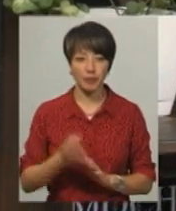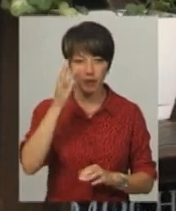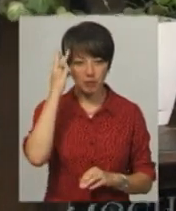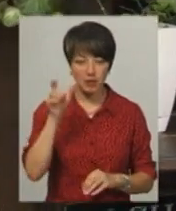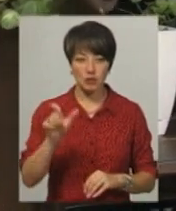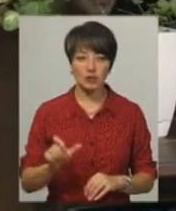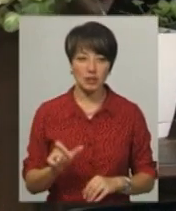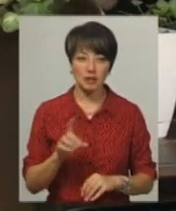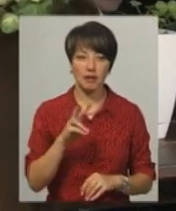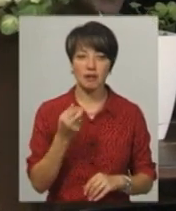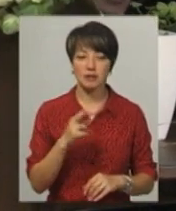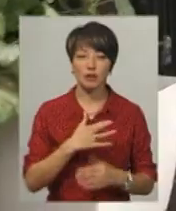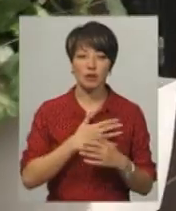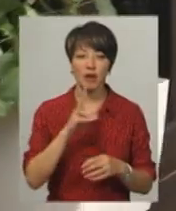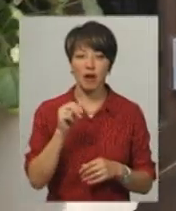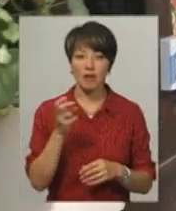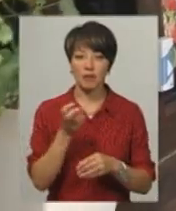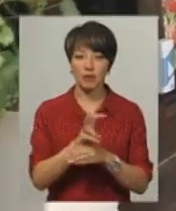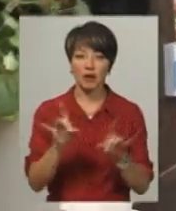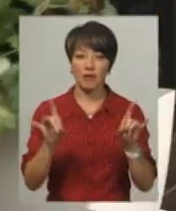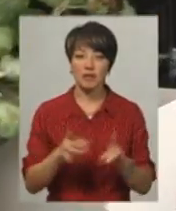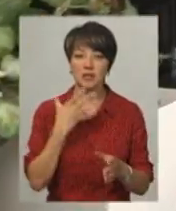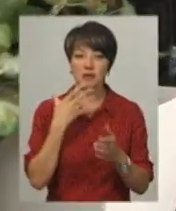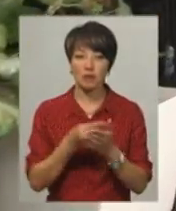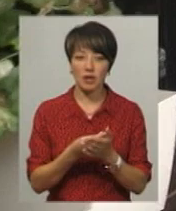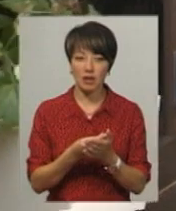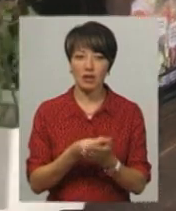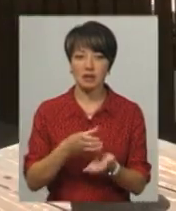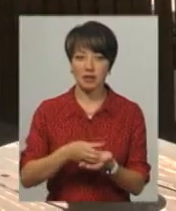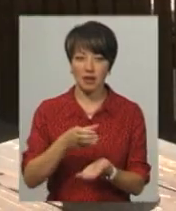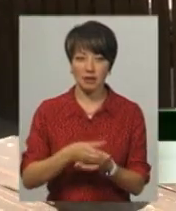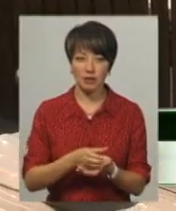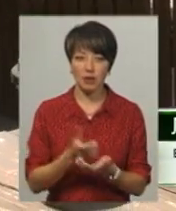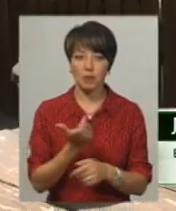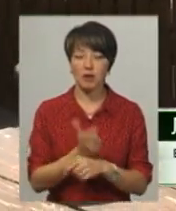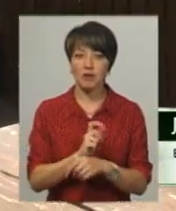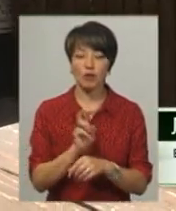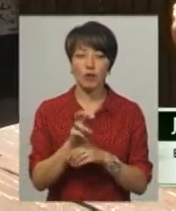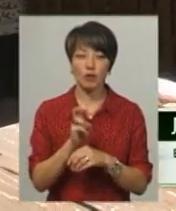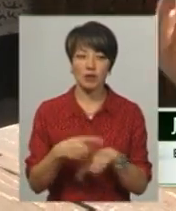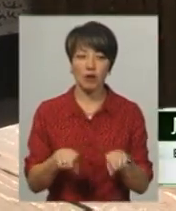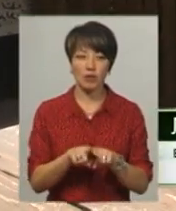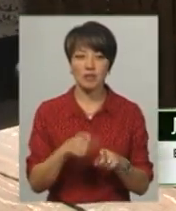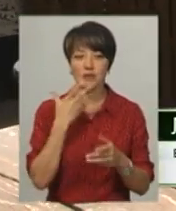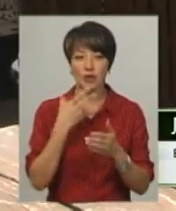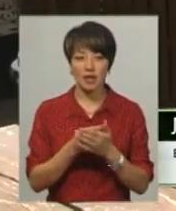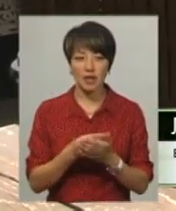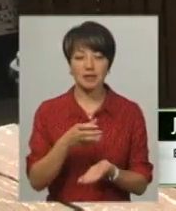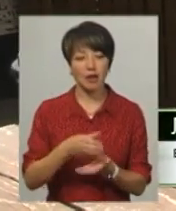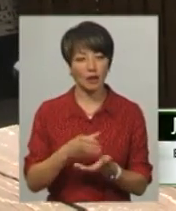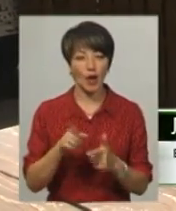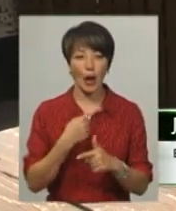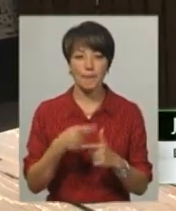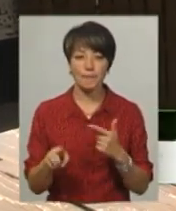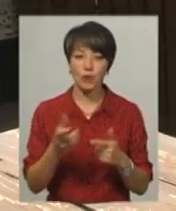Леся Романюк любить каву з кав'ярні. Приходить у кафе зі своєю керамічною склянкою. Переважно ходжу так, або зі своєю склянкою, або